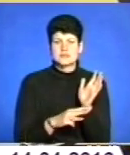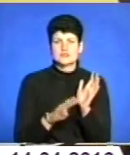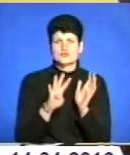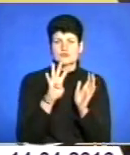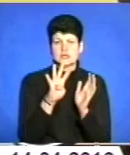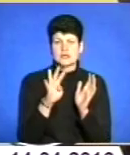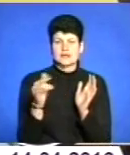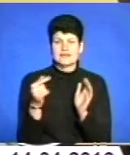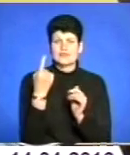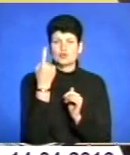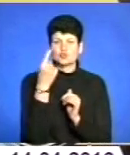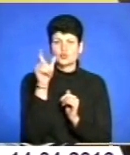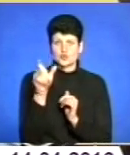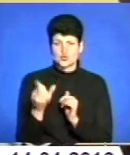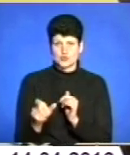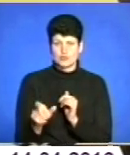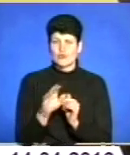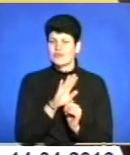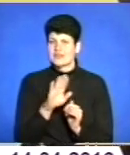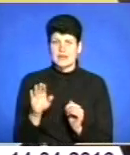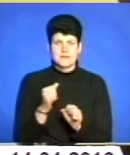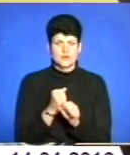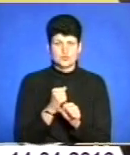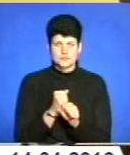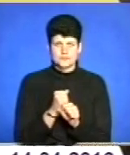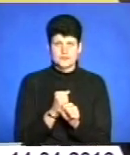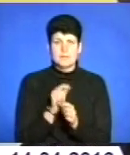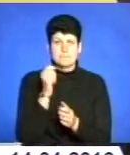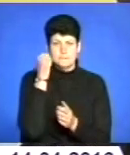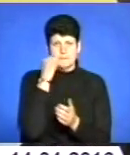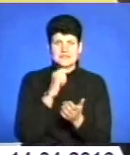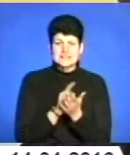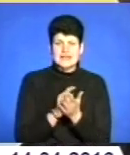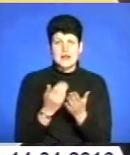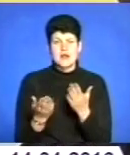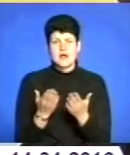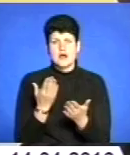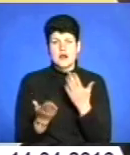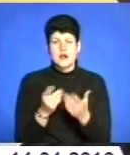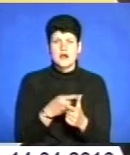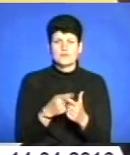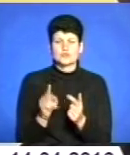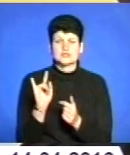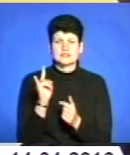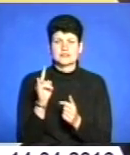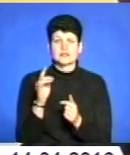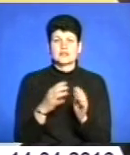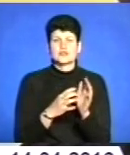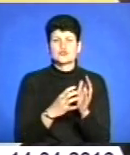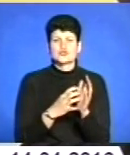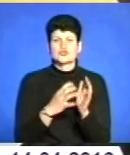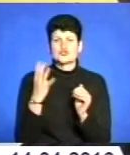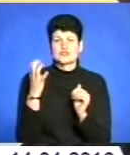884 гривень на одну особу непрацездатну, тобто пенсіонера або дитину, на 442 гривні на одну